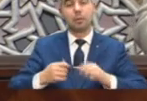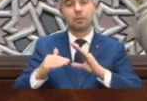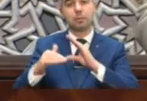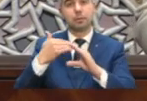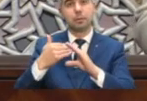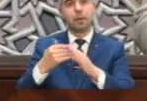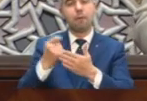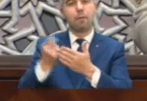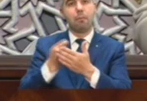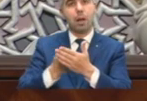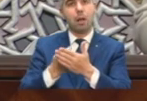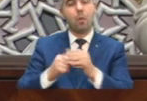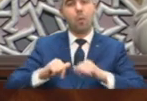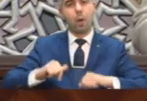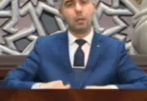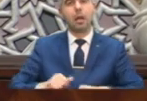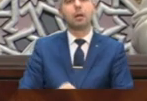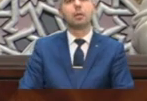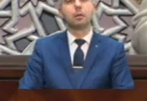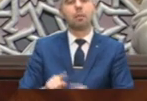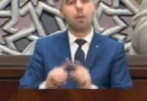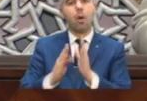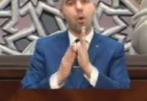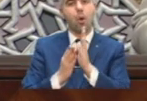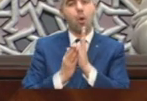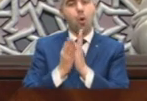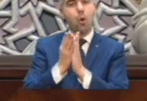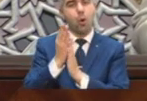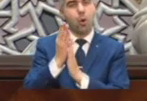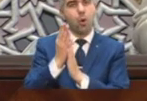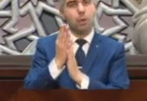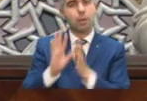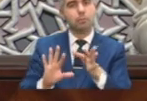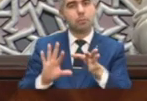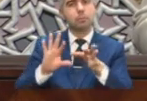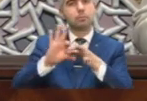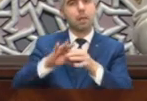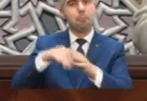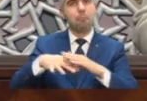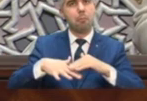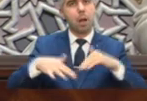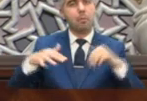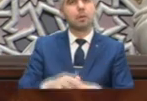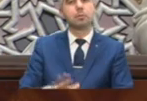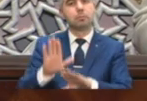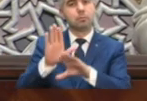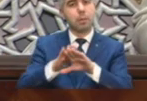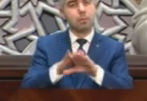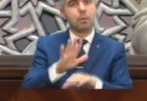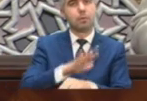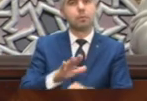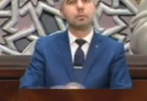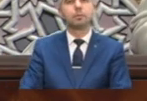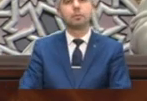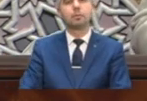برسالة من الوزارة المكلفة بحقوق الإنسان والعلاقة مع البرلمان تخبر فيها